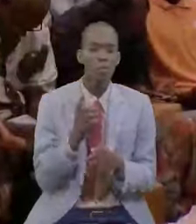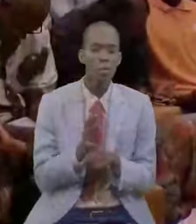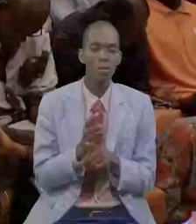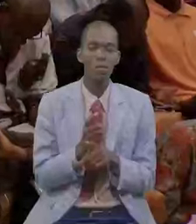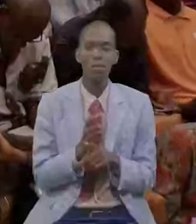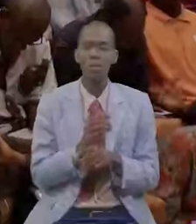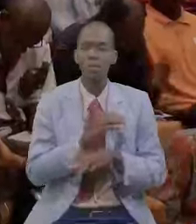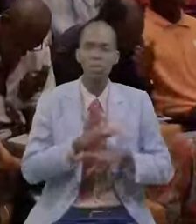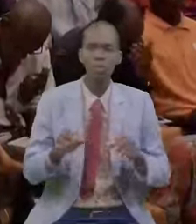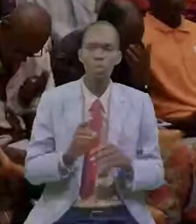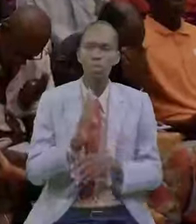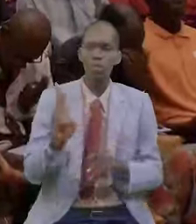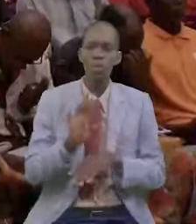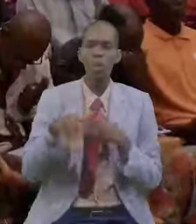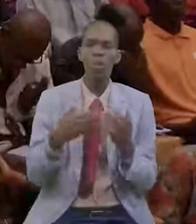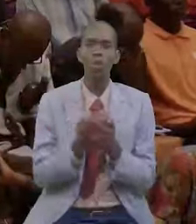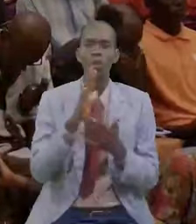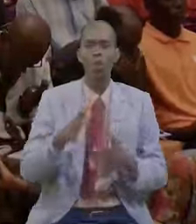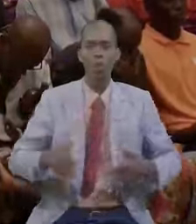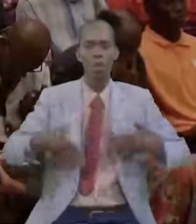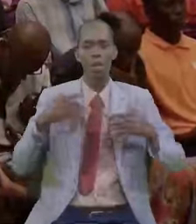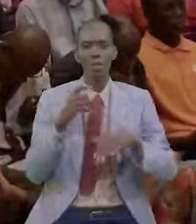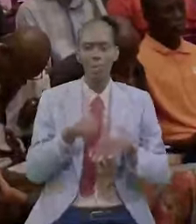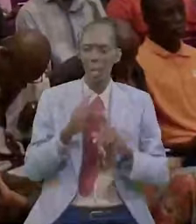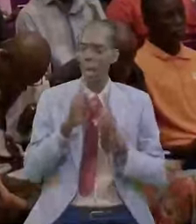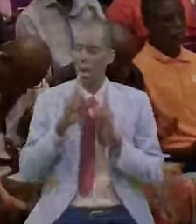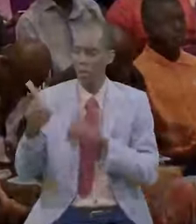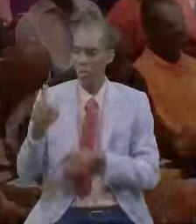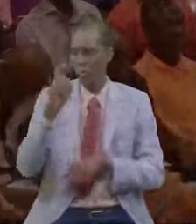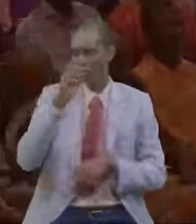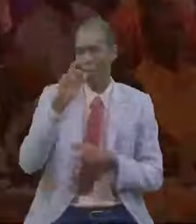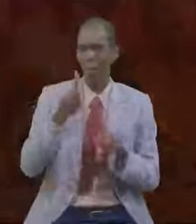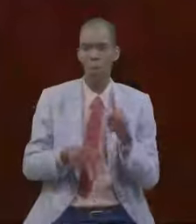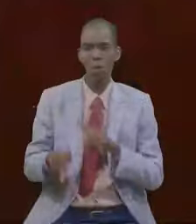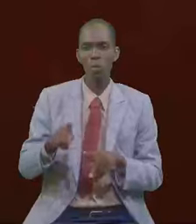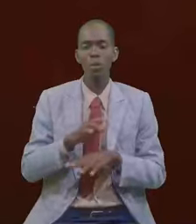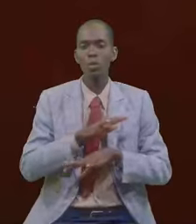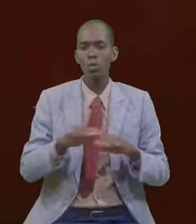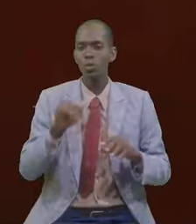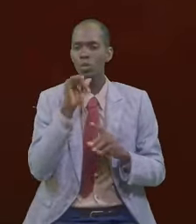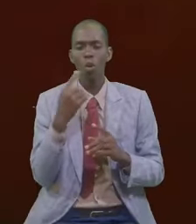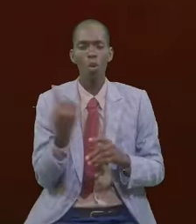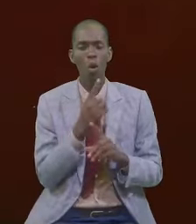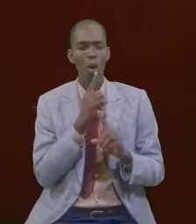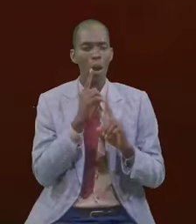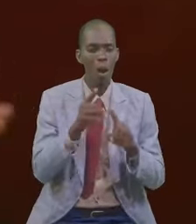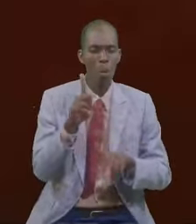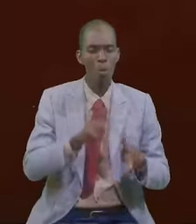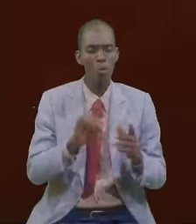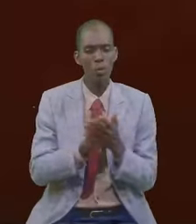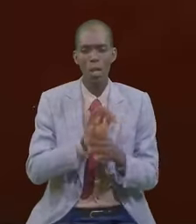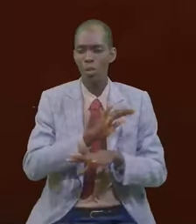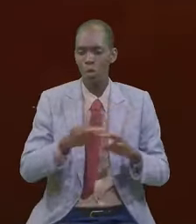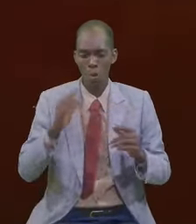vie à répondre à l'insensé. Ne passez pas votre vie à répondre aux gens qui ne pensent pas de